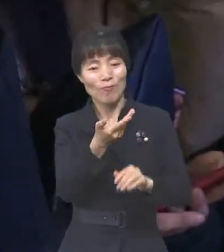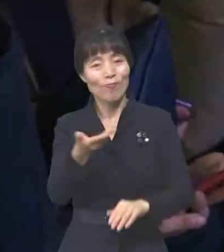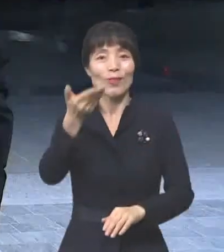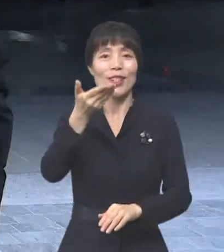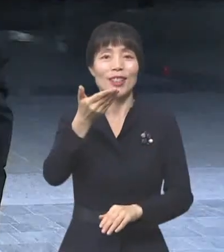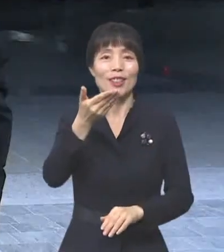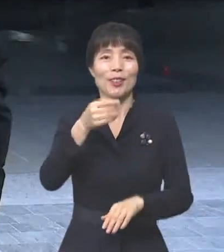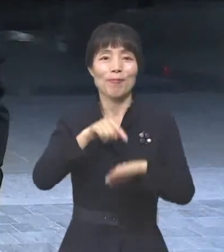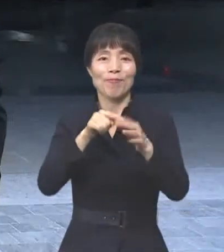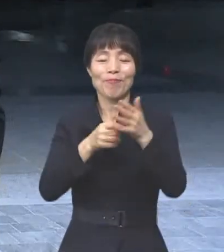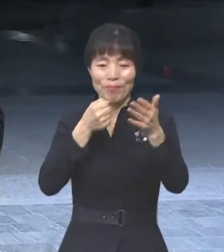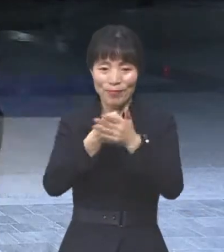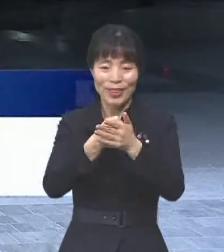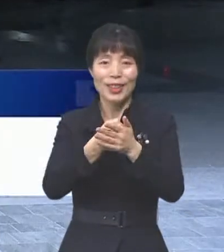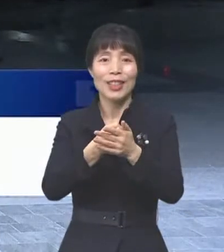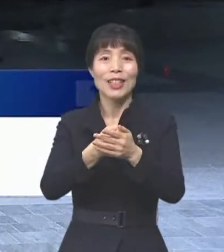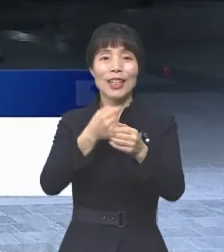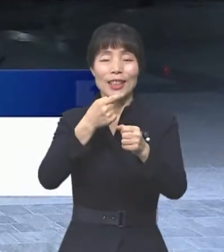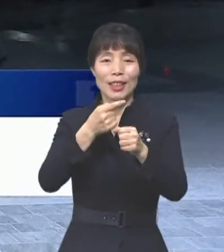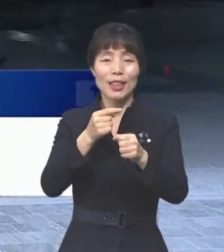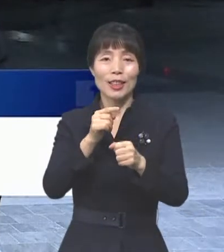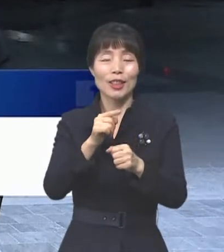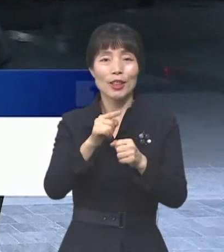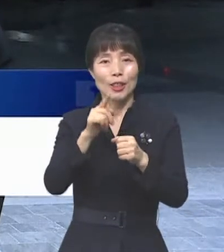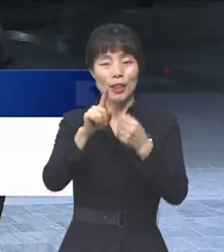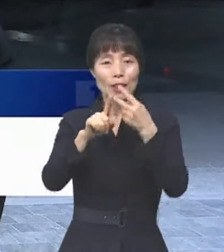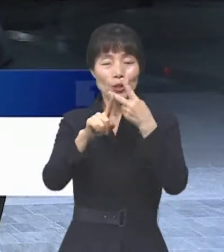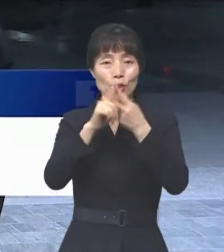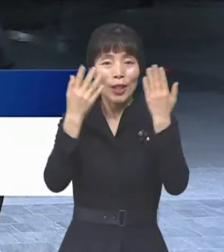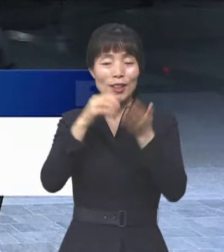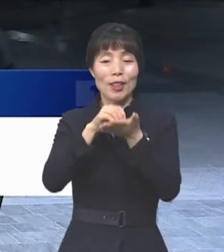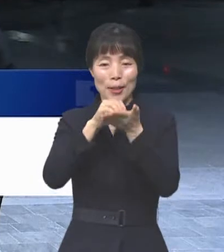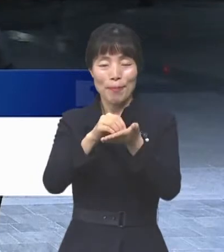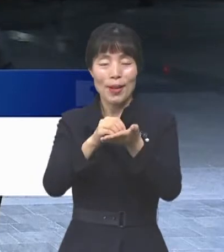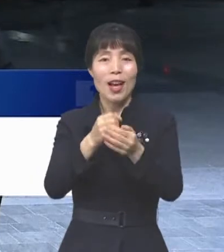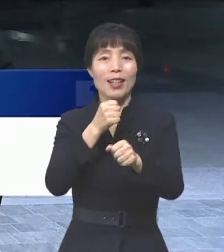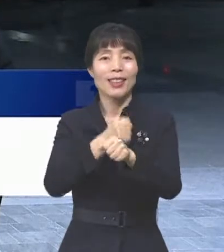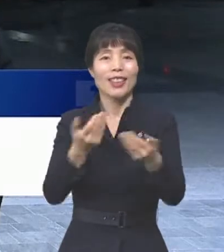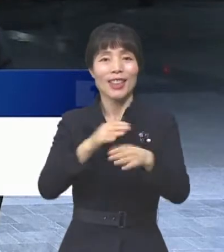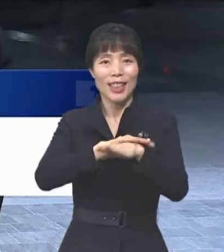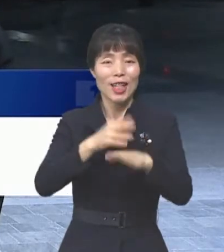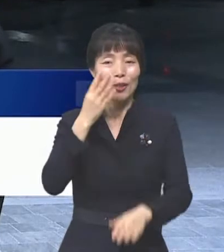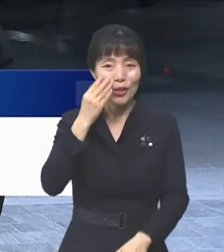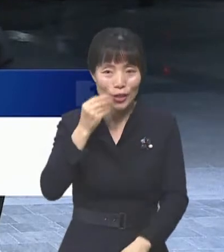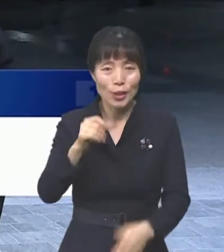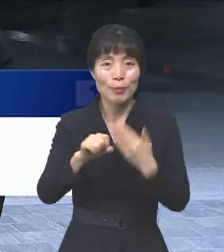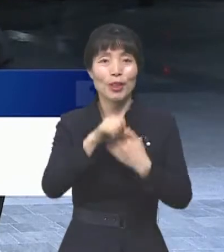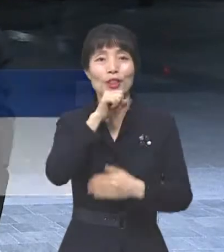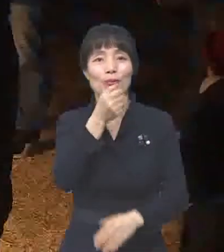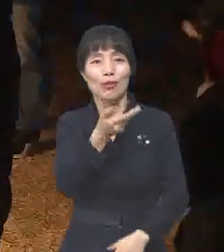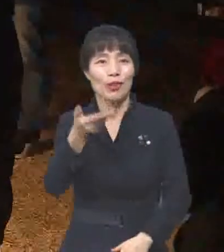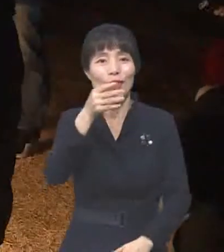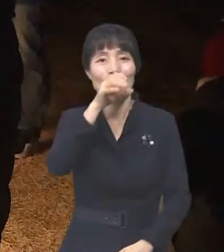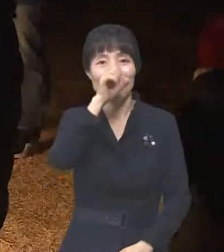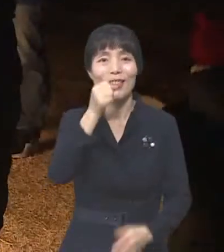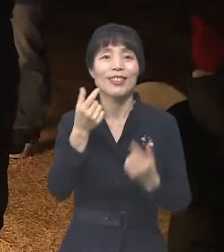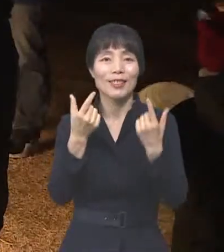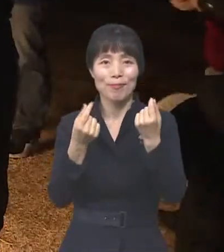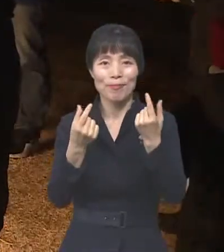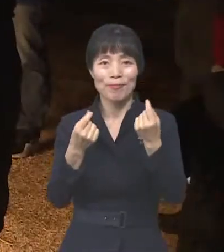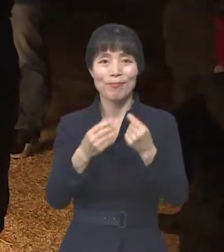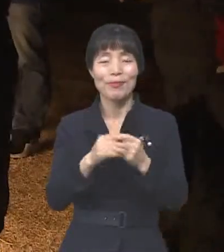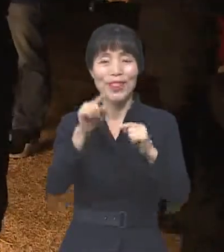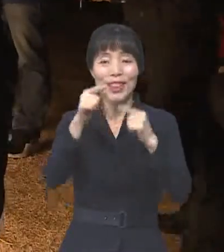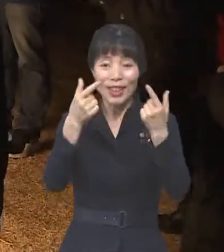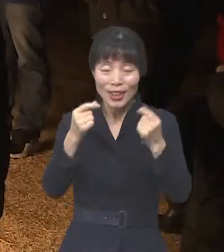다집니다. 이제 내년에 중학교 가서 하는 일이 잘 됐으면 좋겠고요. 공부 열심히 해서 성적 올리면 좋겠습니다.